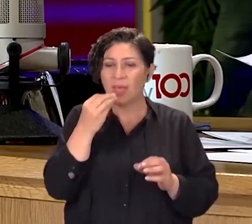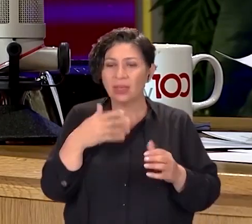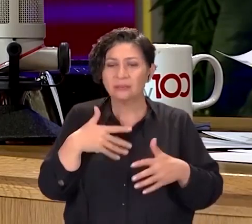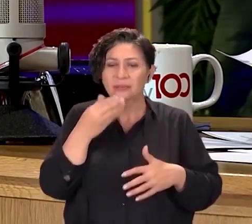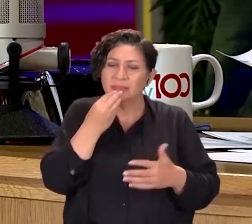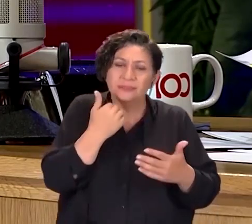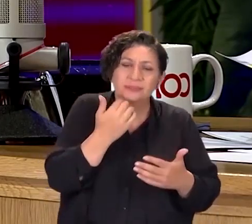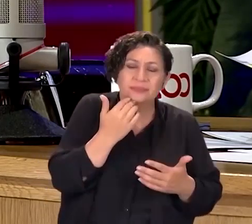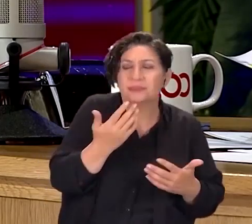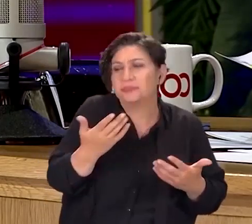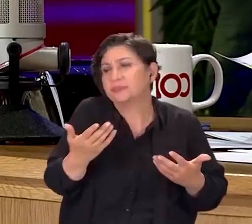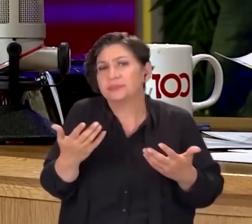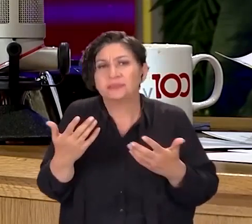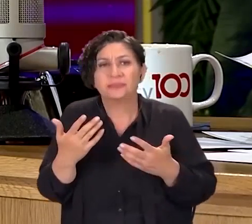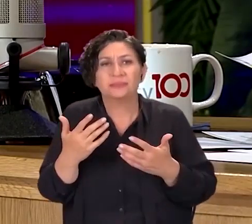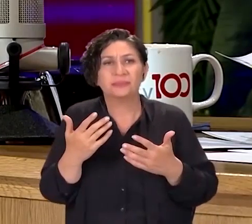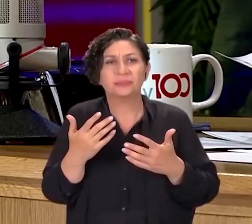kesildi.